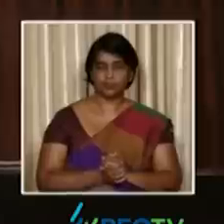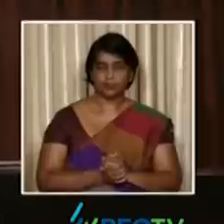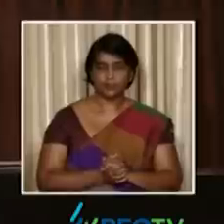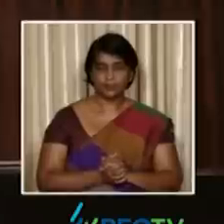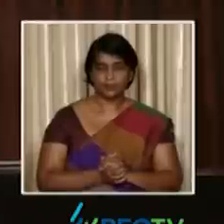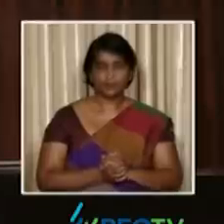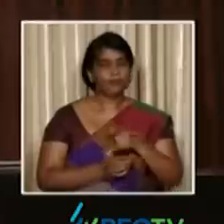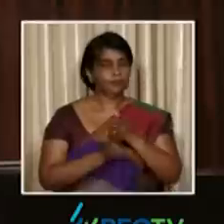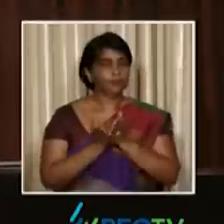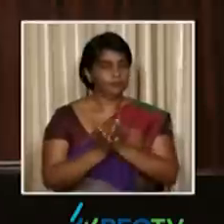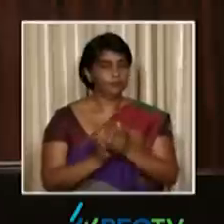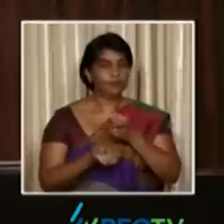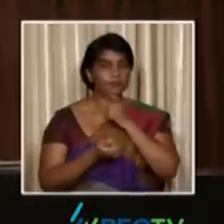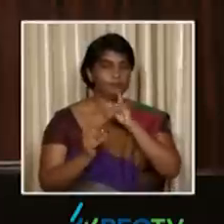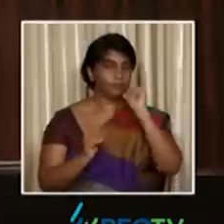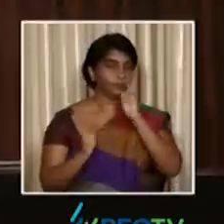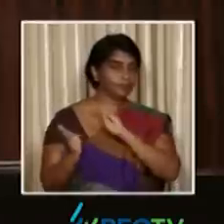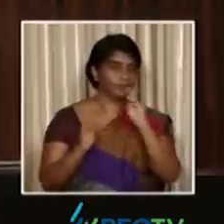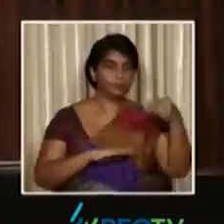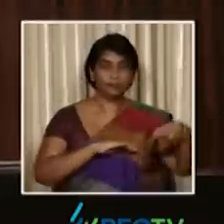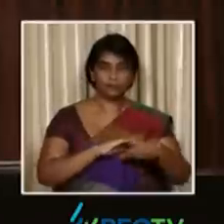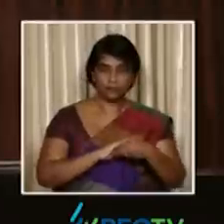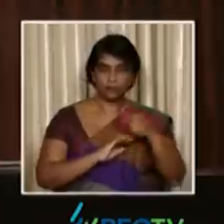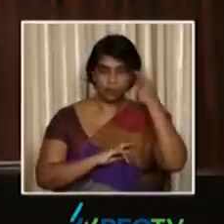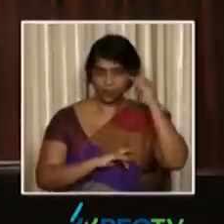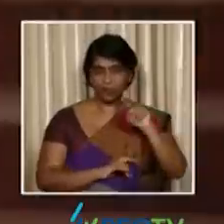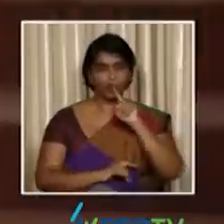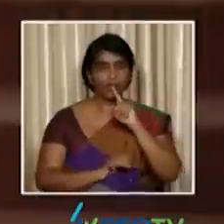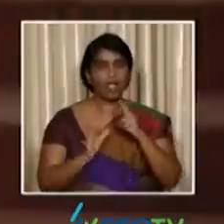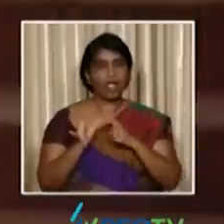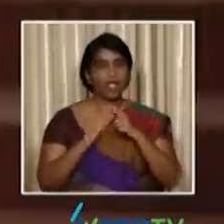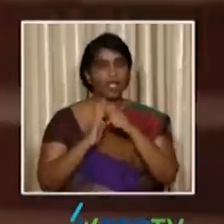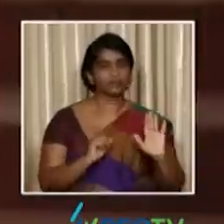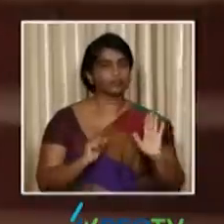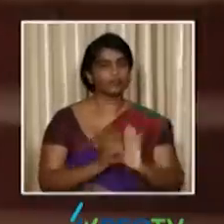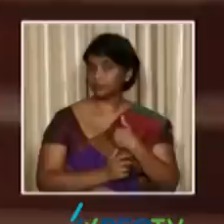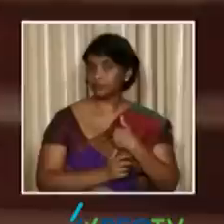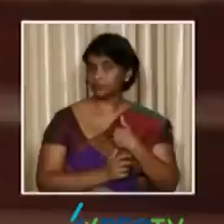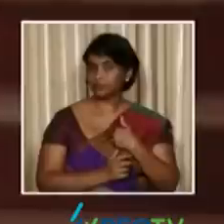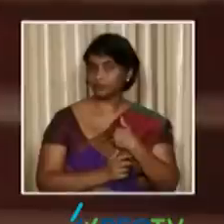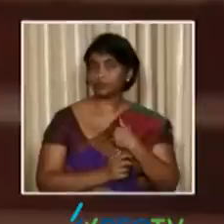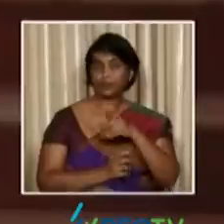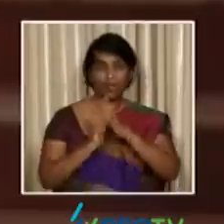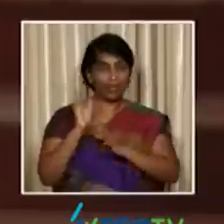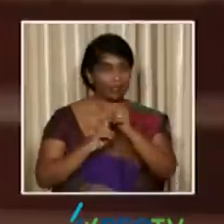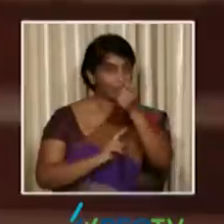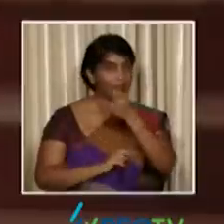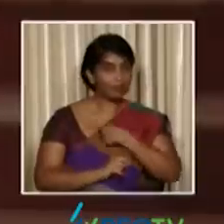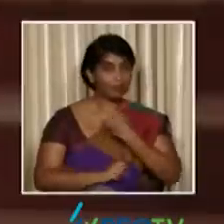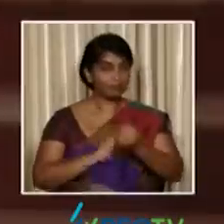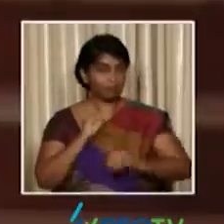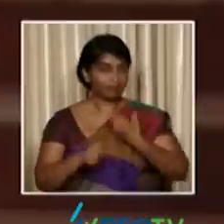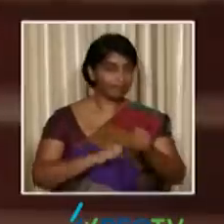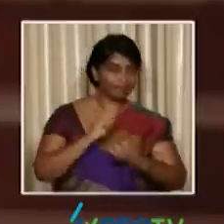මේ නැව නඩු ප්‍රමාද කිරීමට අල්ලස් ගැත්තයි කියලා චෝදනාව ඉදිරිපත් කරේ අජිත් මාන්නම්පෙරම කරු මන්ත්‍රීතුමා මට ඉදිරිල් මන්ත්‍රීතුමා වගේ කුලප්පු කර